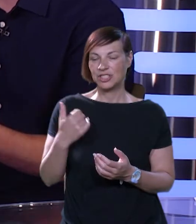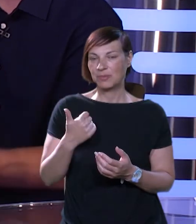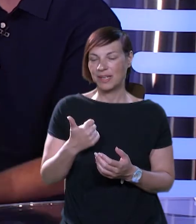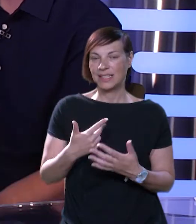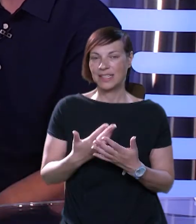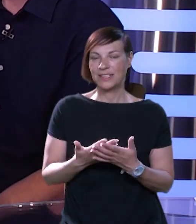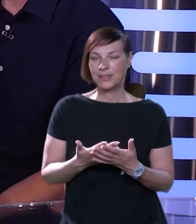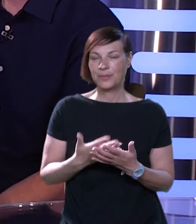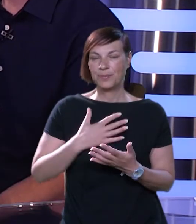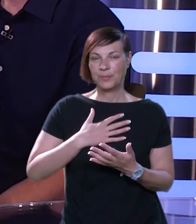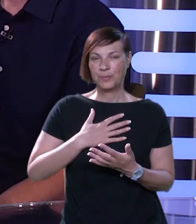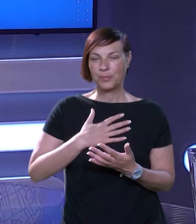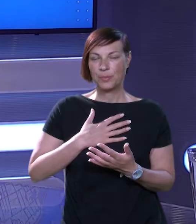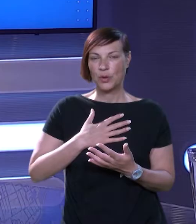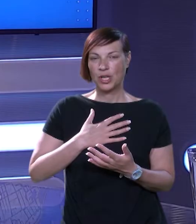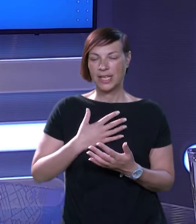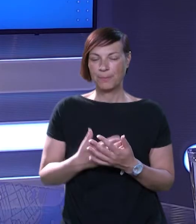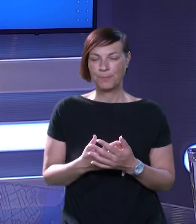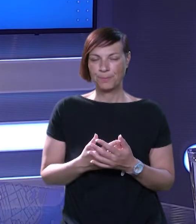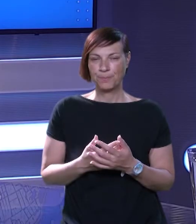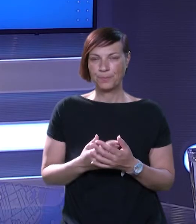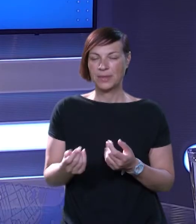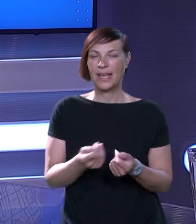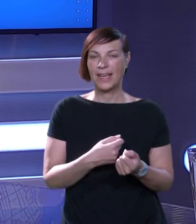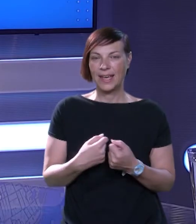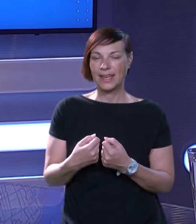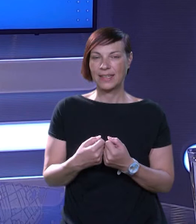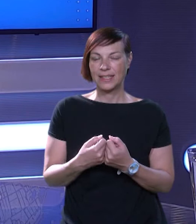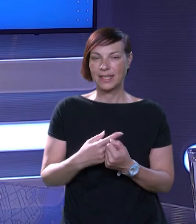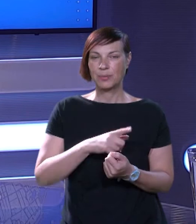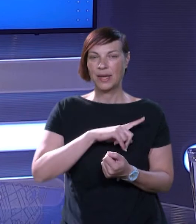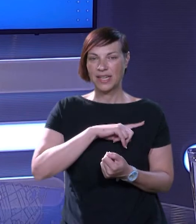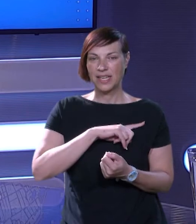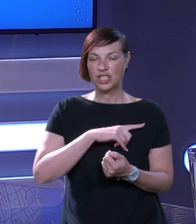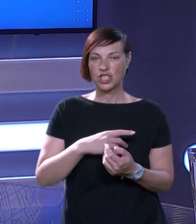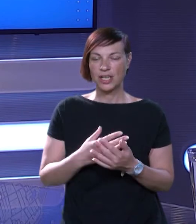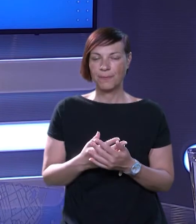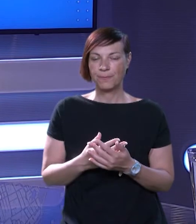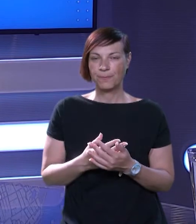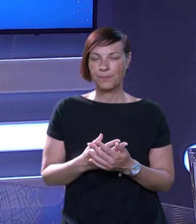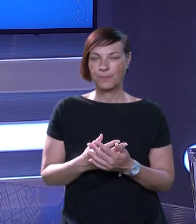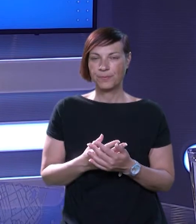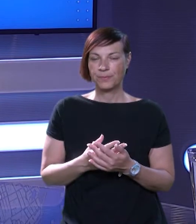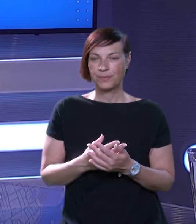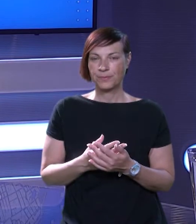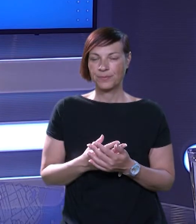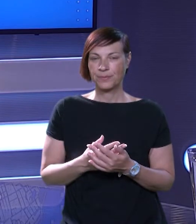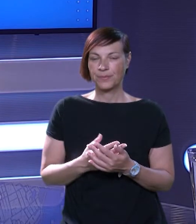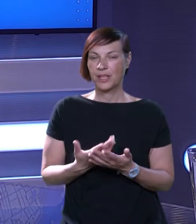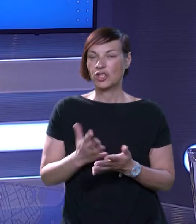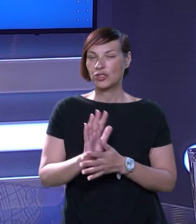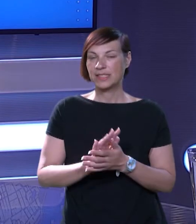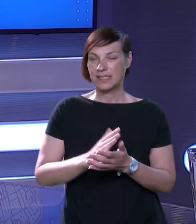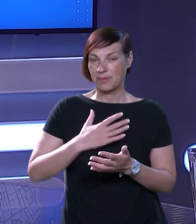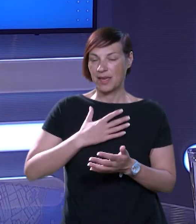bila jedna. Ne kolege, moja ekipa Riječka, ova alternativna ekipa